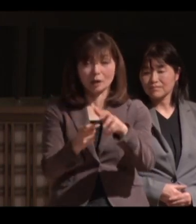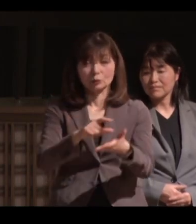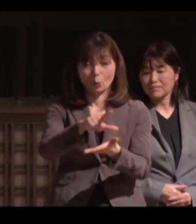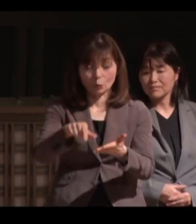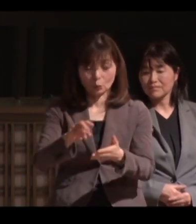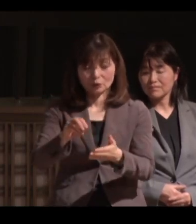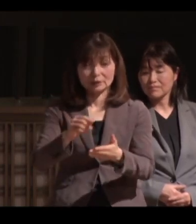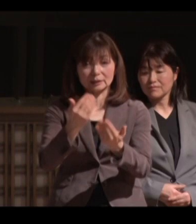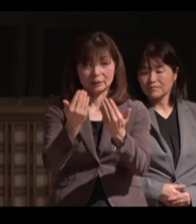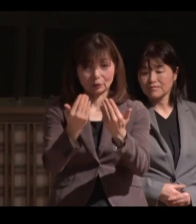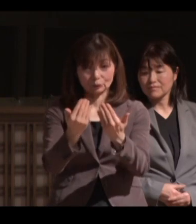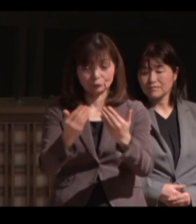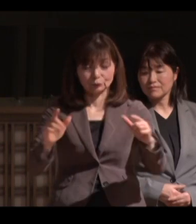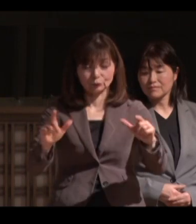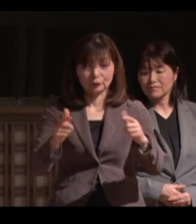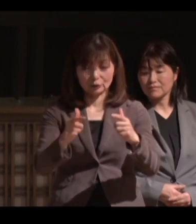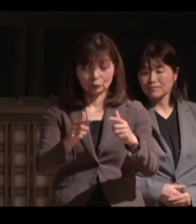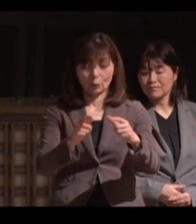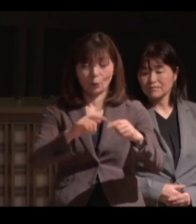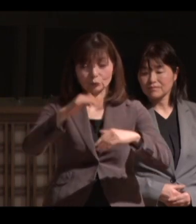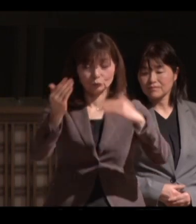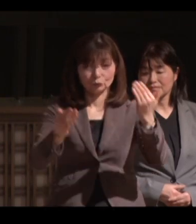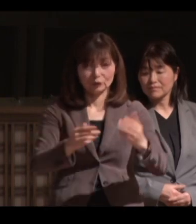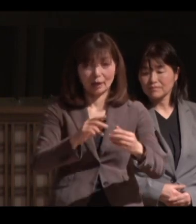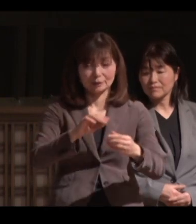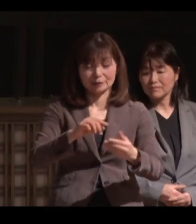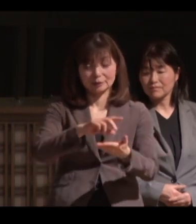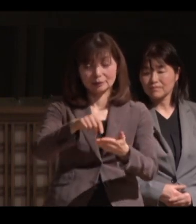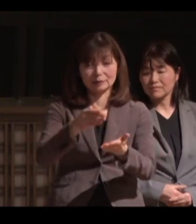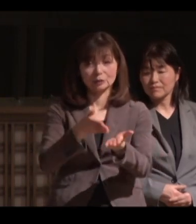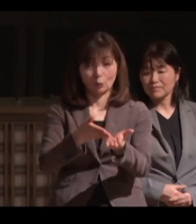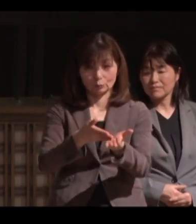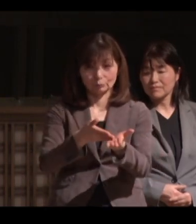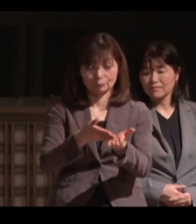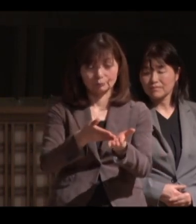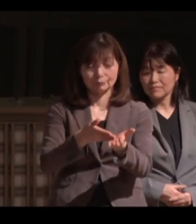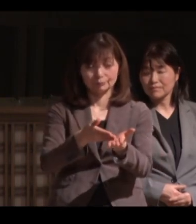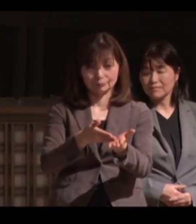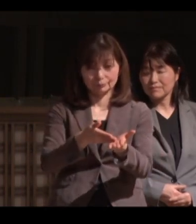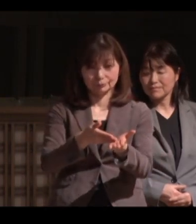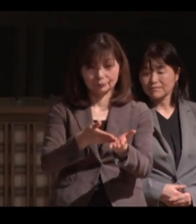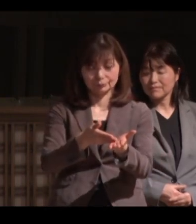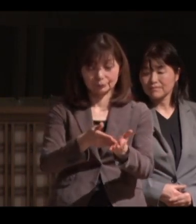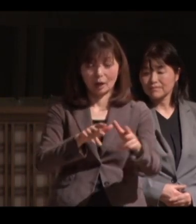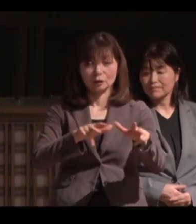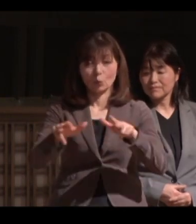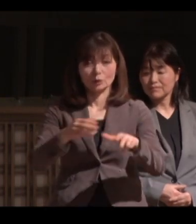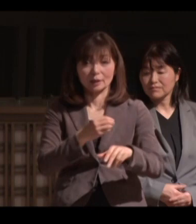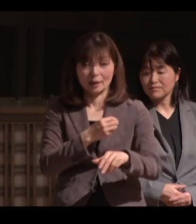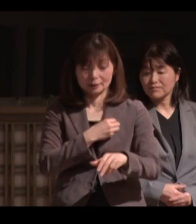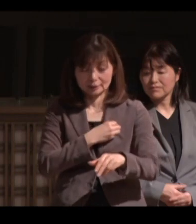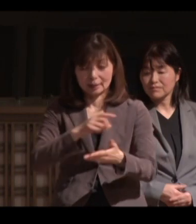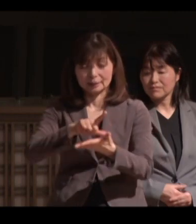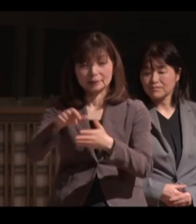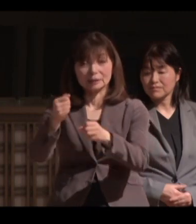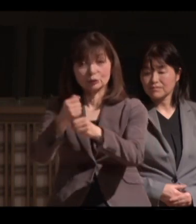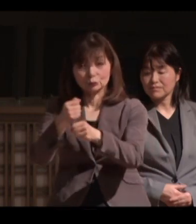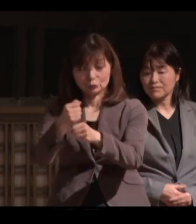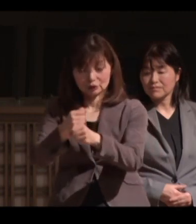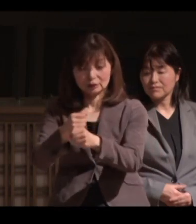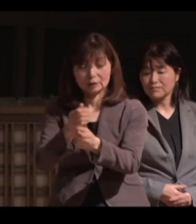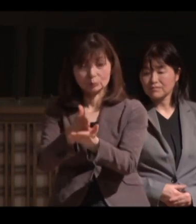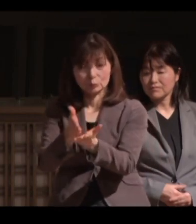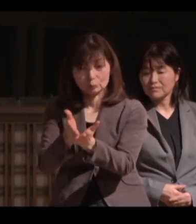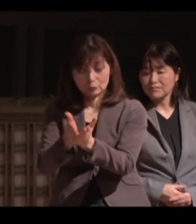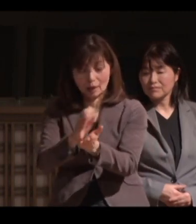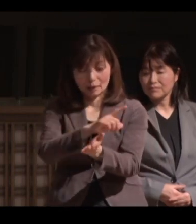地理学過疎中間地域論です中三官地域論です行政委員や地域づりの分野